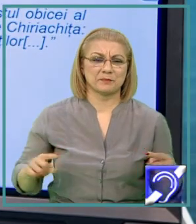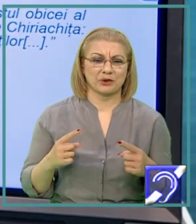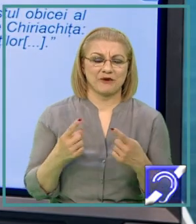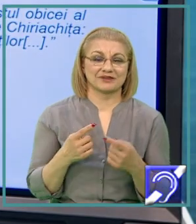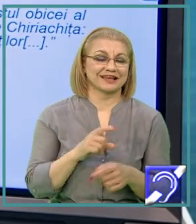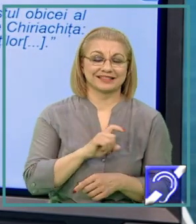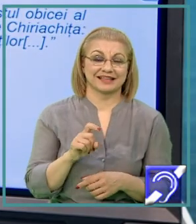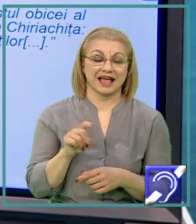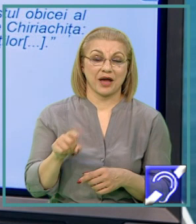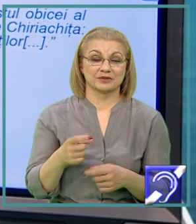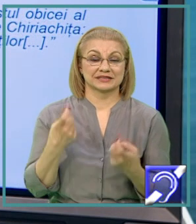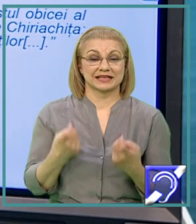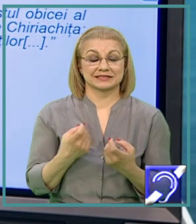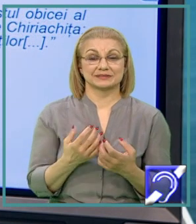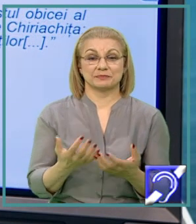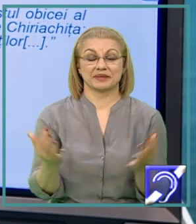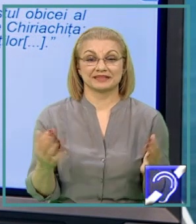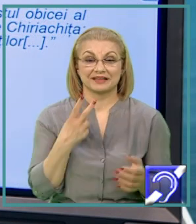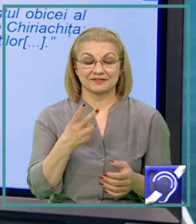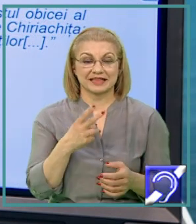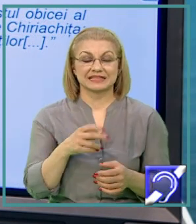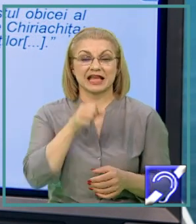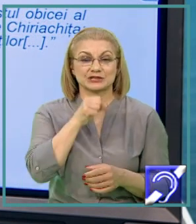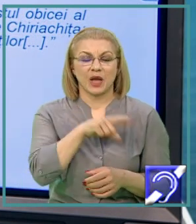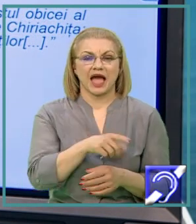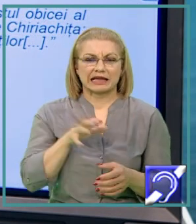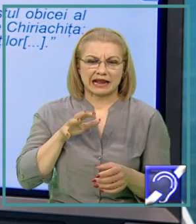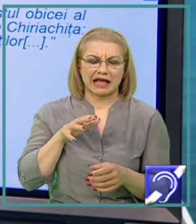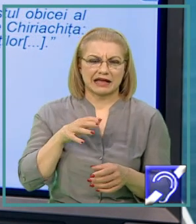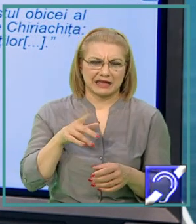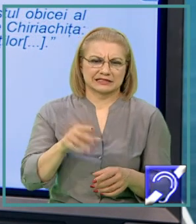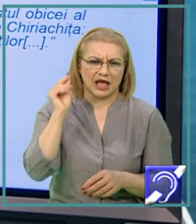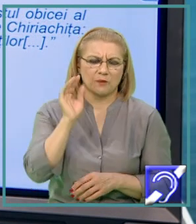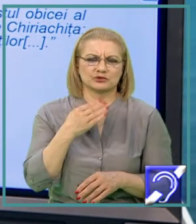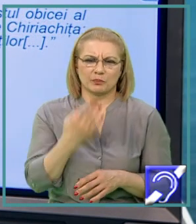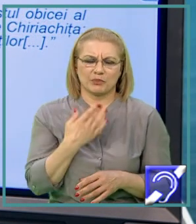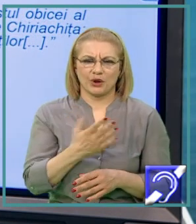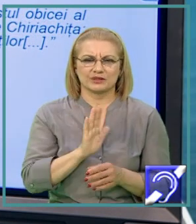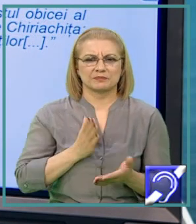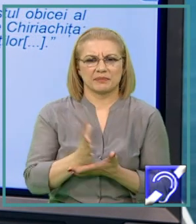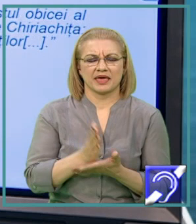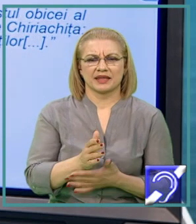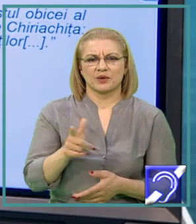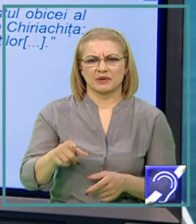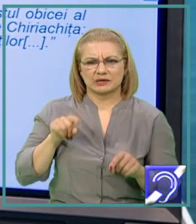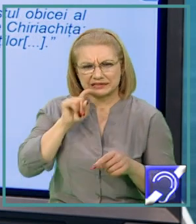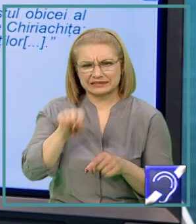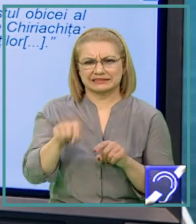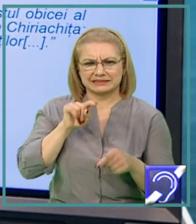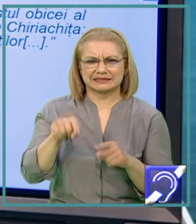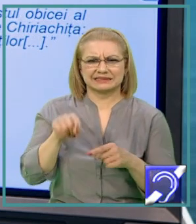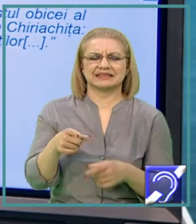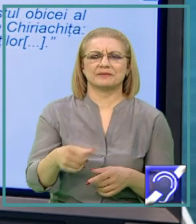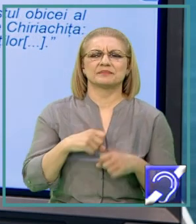sub ochii spectatorului prostul obicei al soacrelor de a face viața amară ginerilor cu bun simț, dar și de felul în